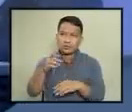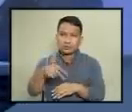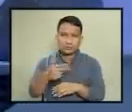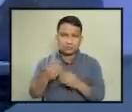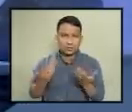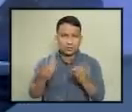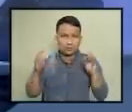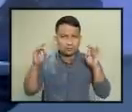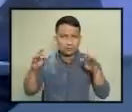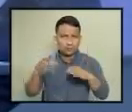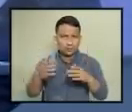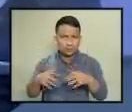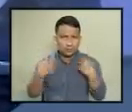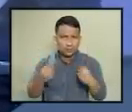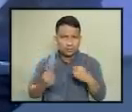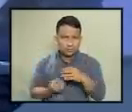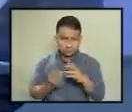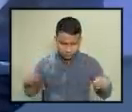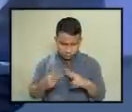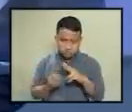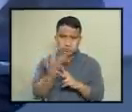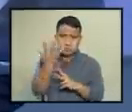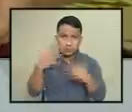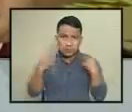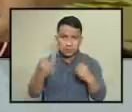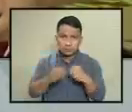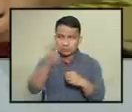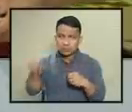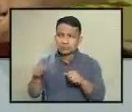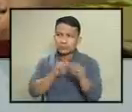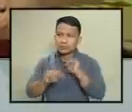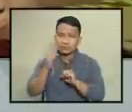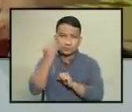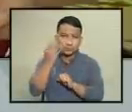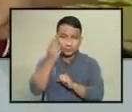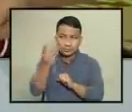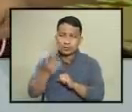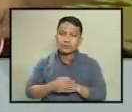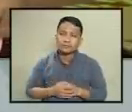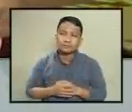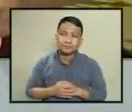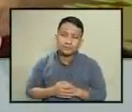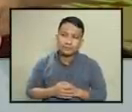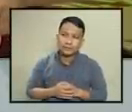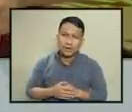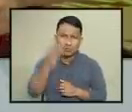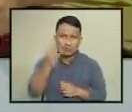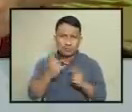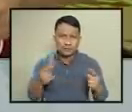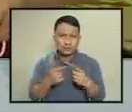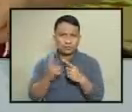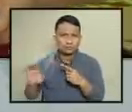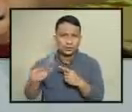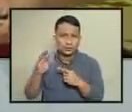pa rin ang bantang sasabog ng malakas ang Bulkang Taal. At para sa detalye, maksud live si Jenny Dongon. Jenny, bakit kinukontra ni